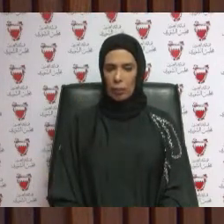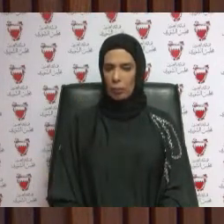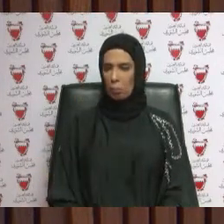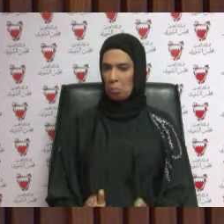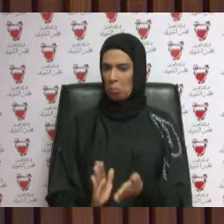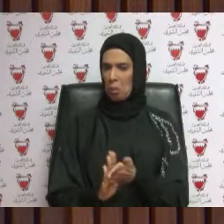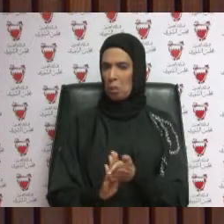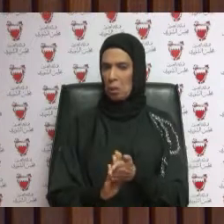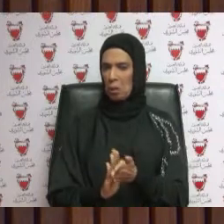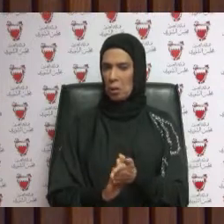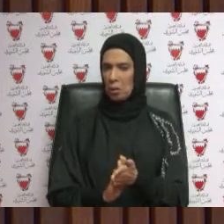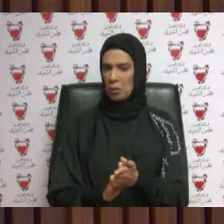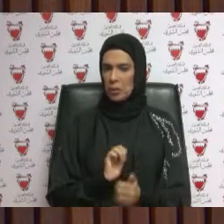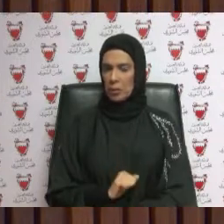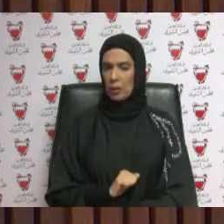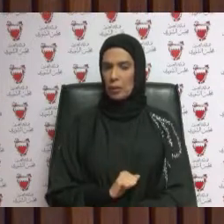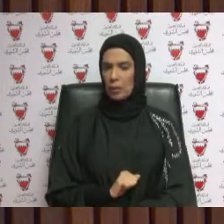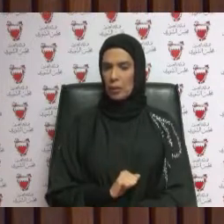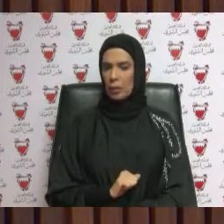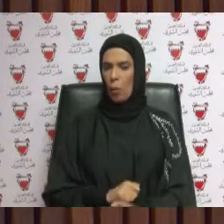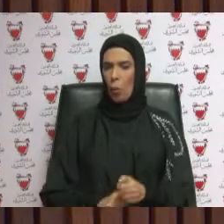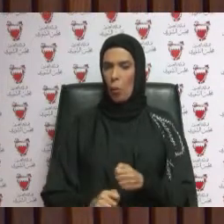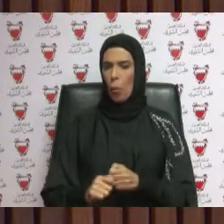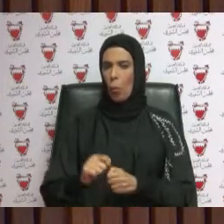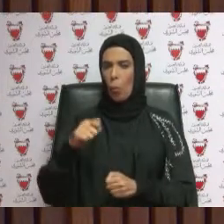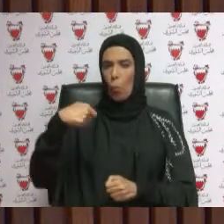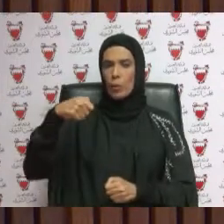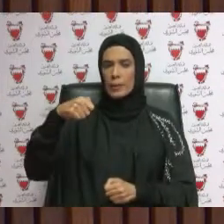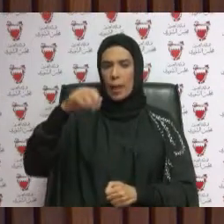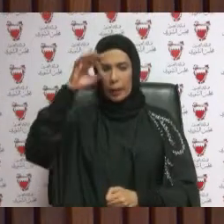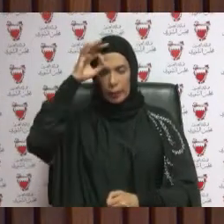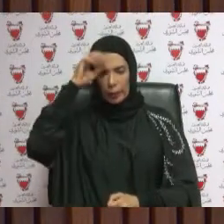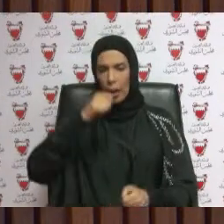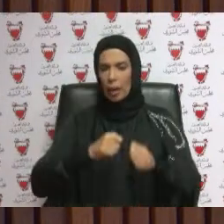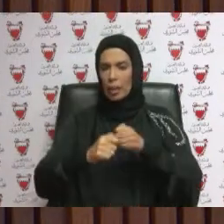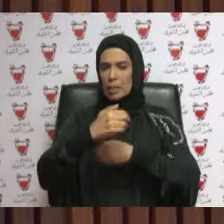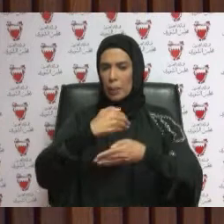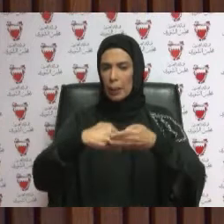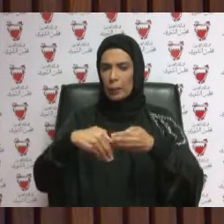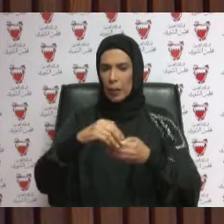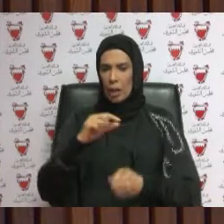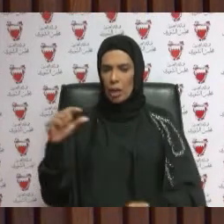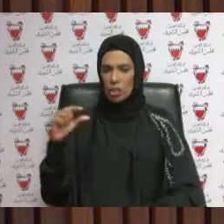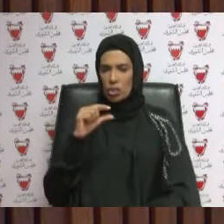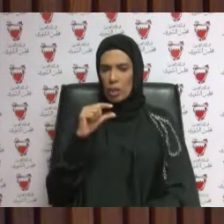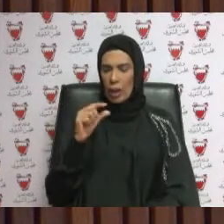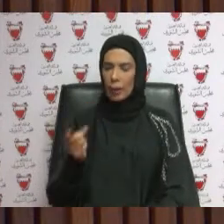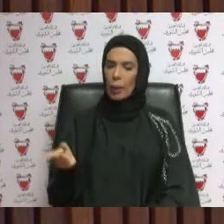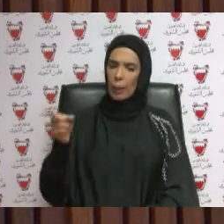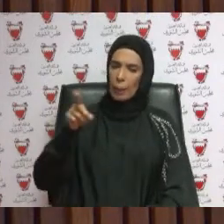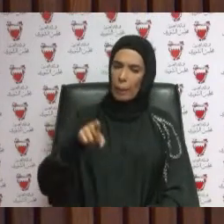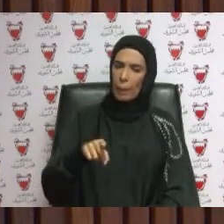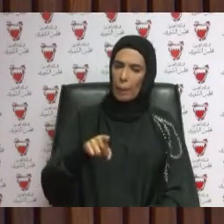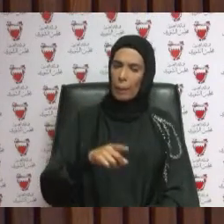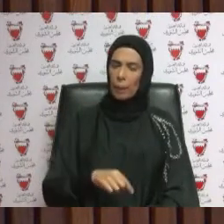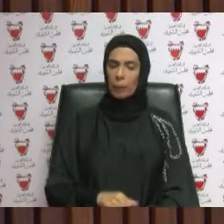الذكرى المئوية لتأسيس وزارة الداخلية اللي تصادف احتمال الشهر القادم، وتضاف إلى الفقرة الأولى في